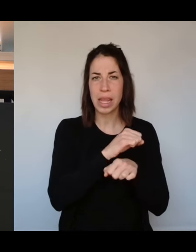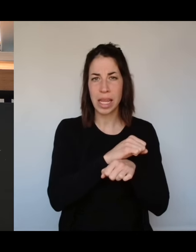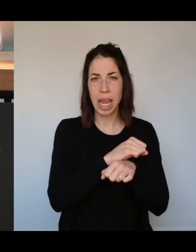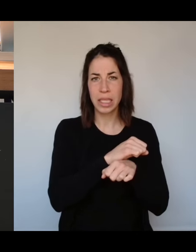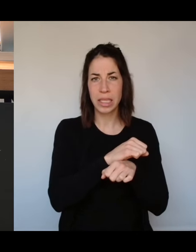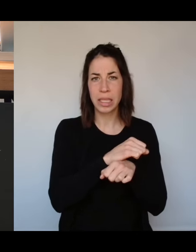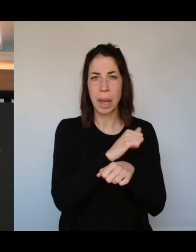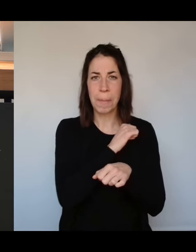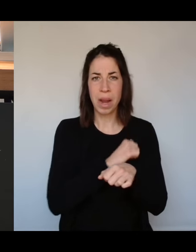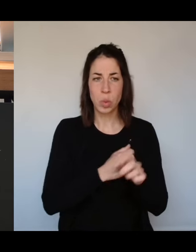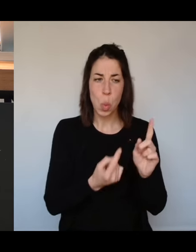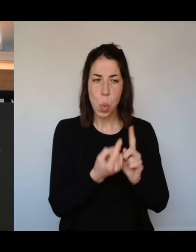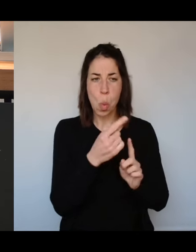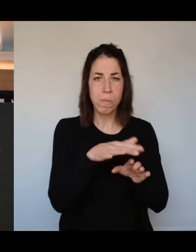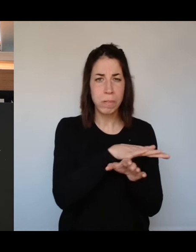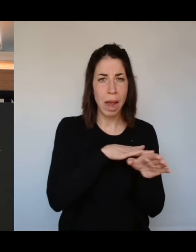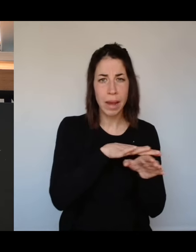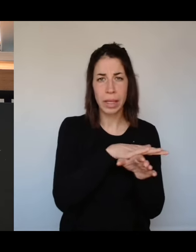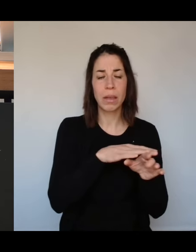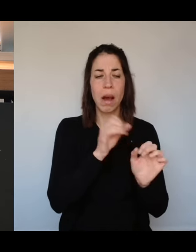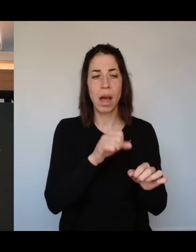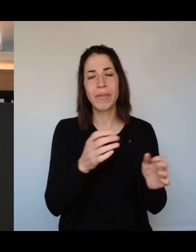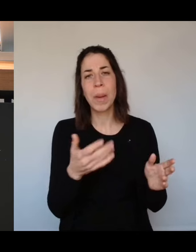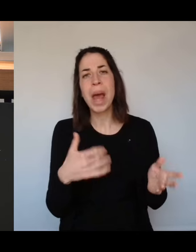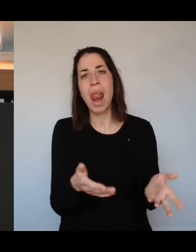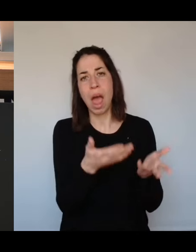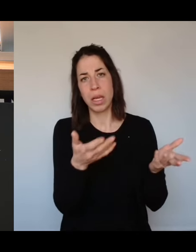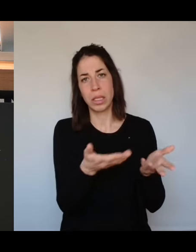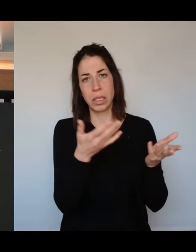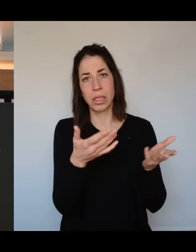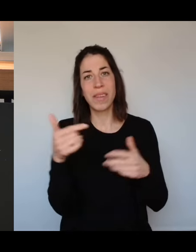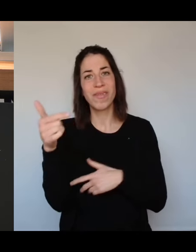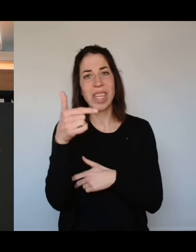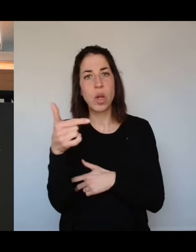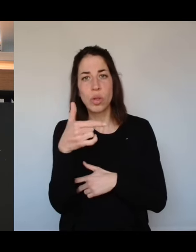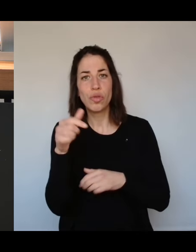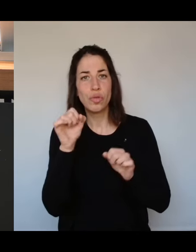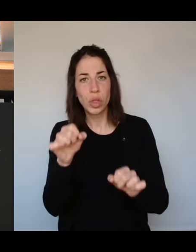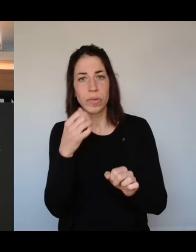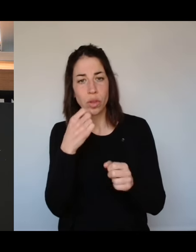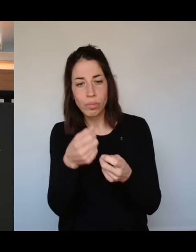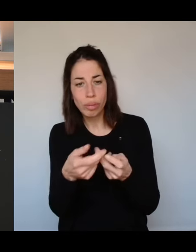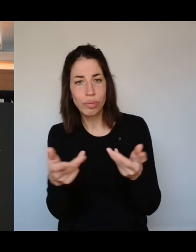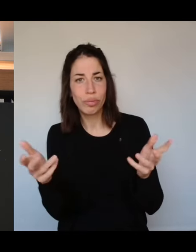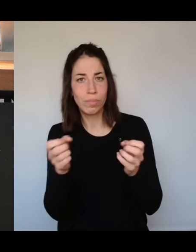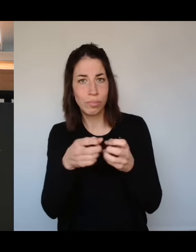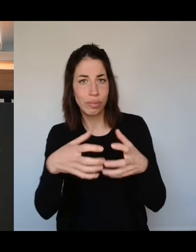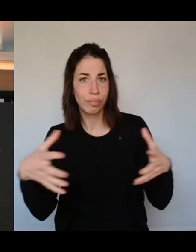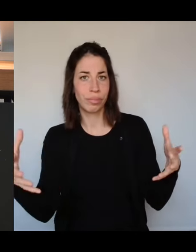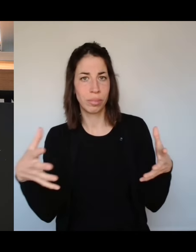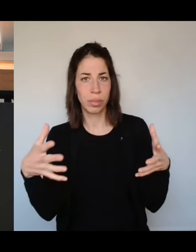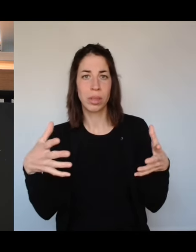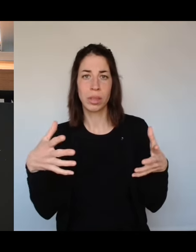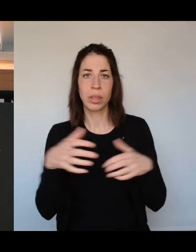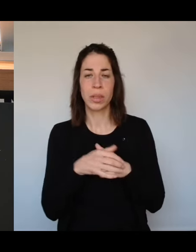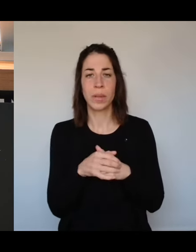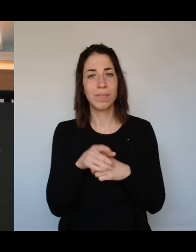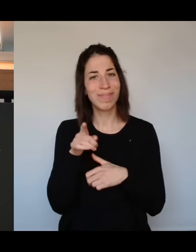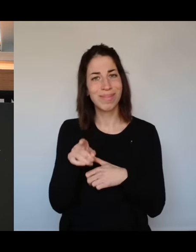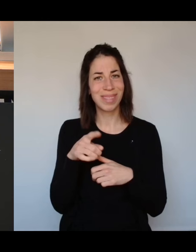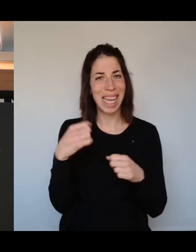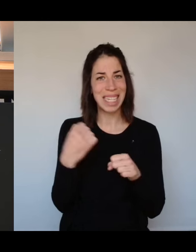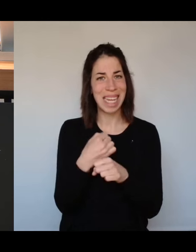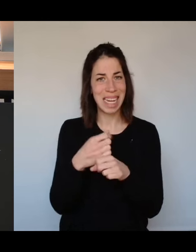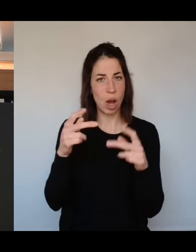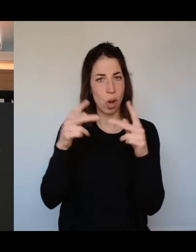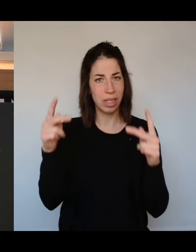Videoschutz sorgen. Wir weiten das Brennpunkttäterkonzept aus, bei dem die Straftaten von Mehrfachtätern künftig von derselben Person